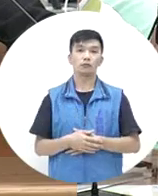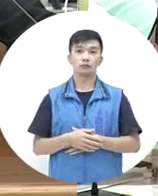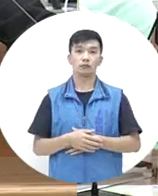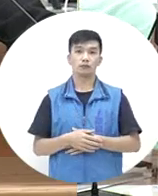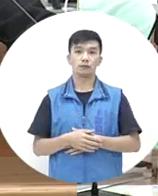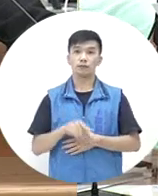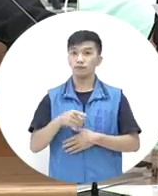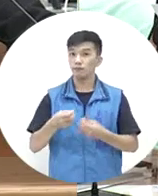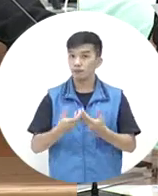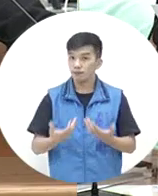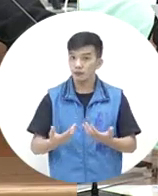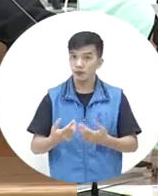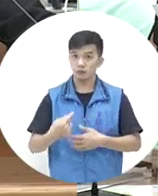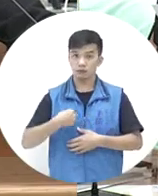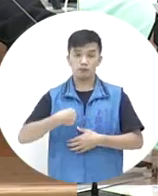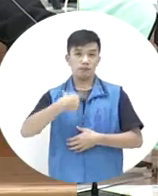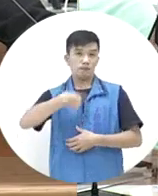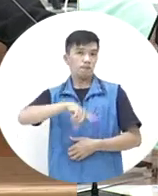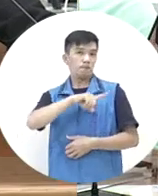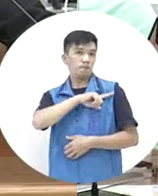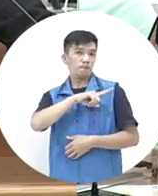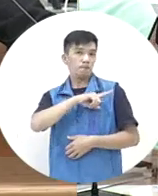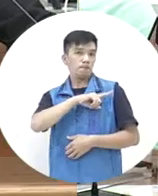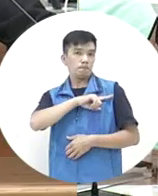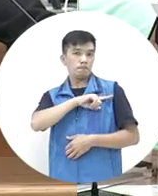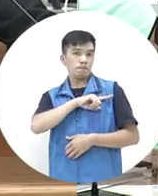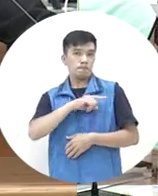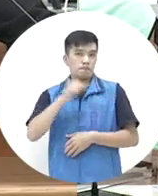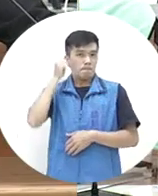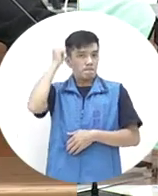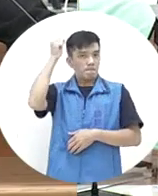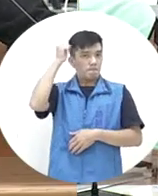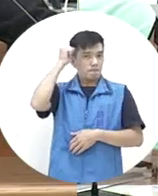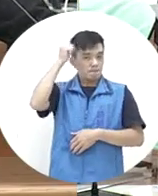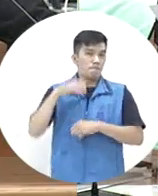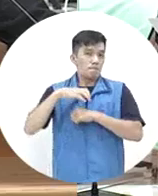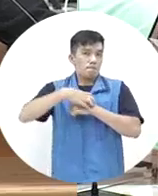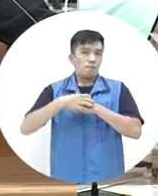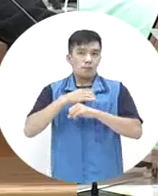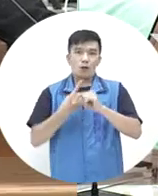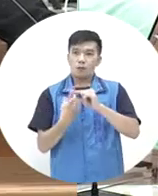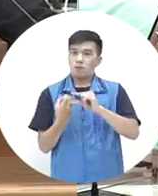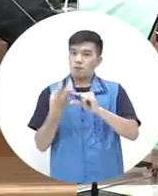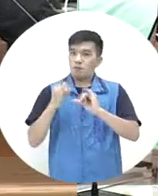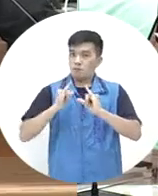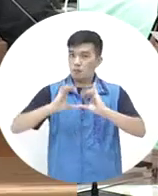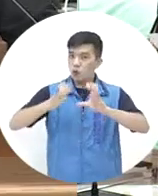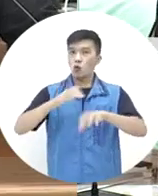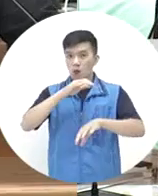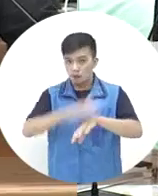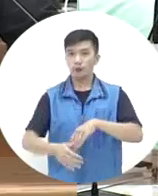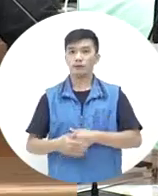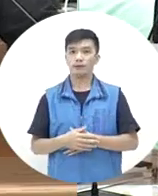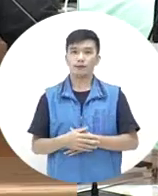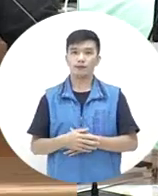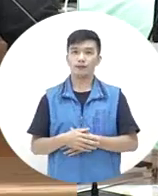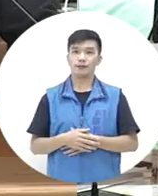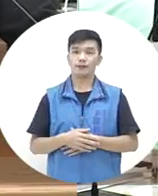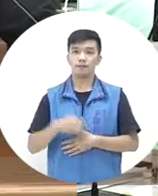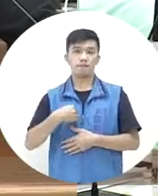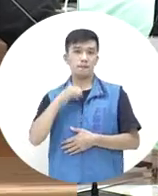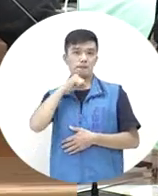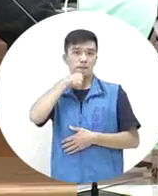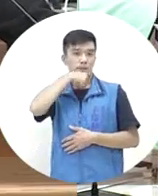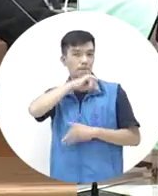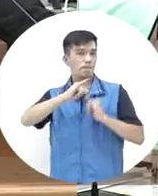定用我的生命跟热血捍卫中华民国。 好，讲得很好， 保护我们台湾土地